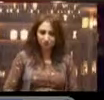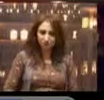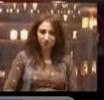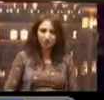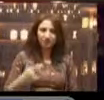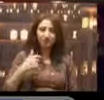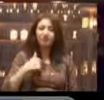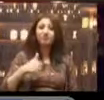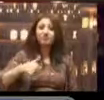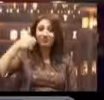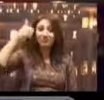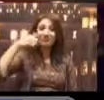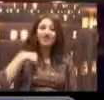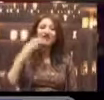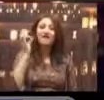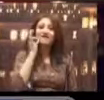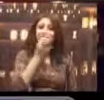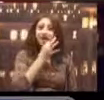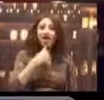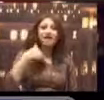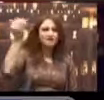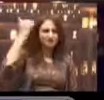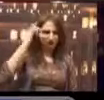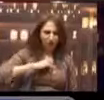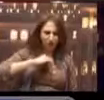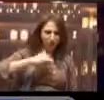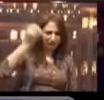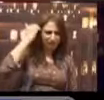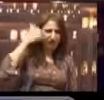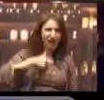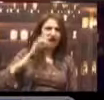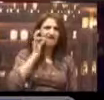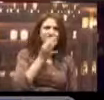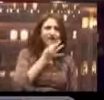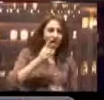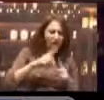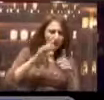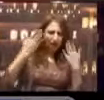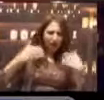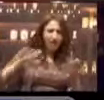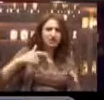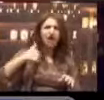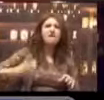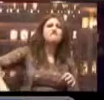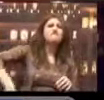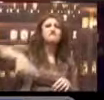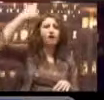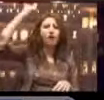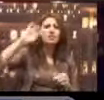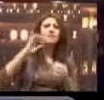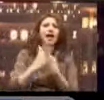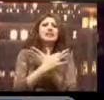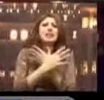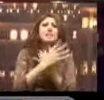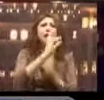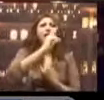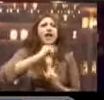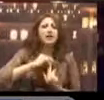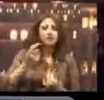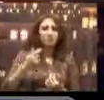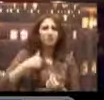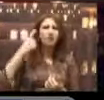استعجلت قوي يعني، حسيت ان بعد الفيلم ده فعلا هبقى عادل امام يعني، يعني حسيت ان خلاص يعني الموضوع كده خلاص انا وصلت يعني، وان انا